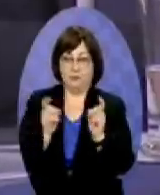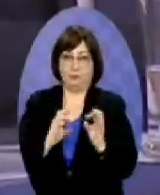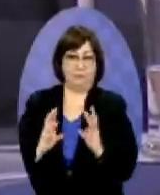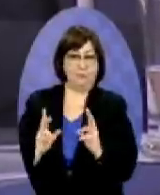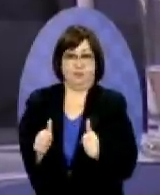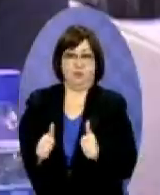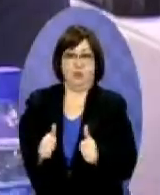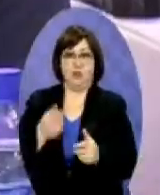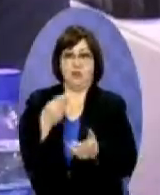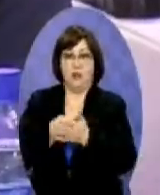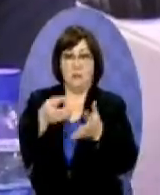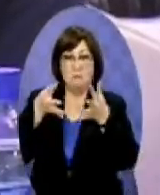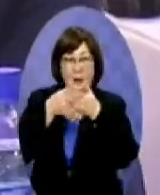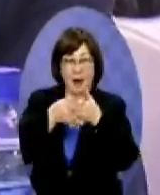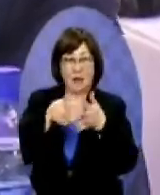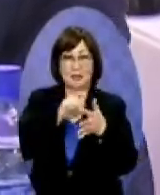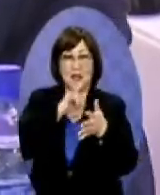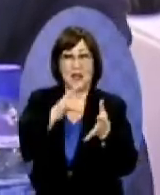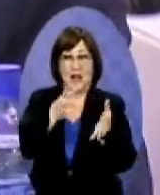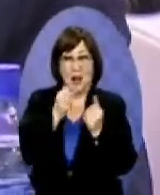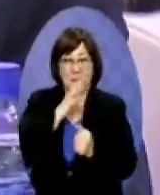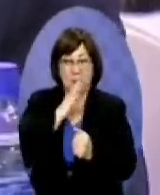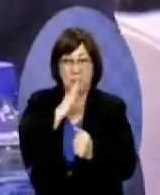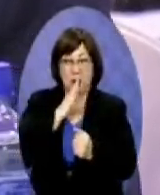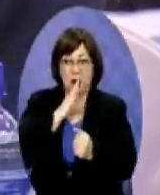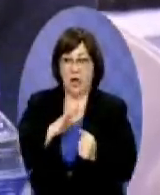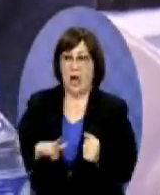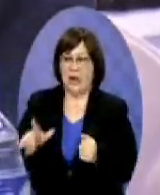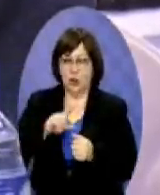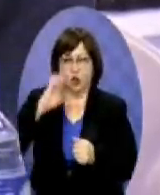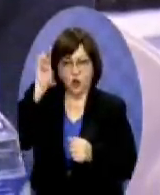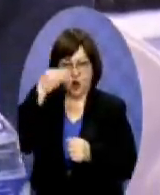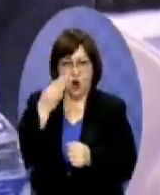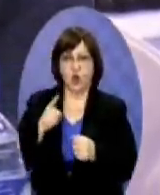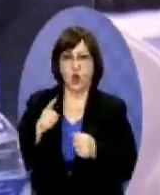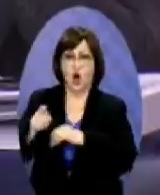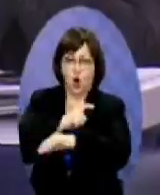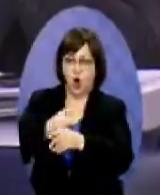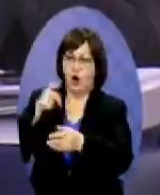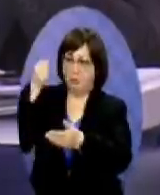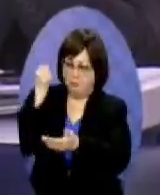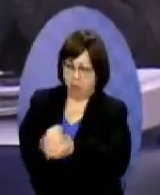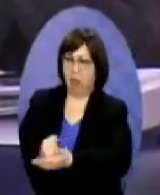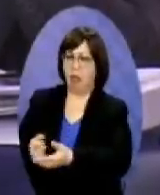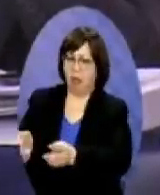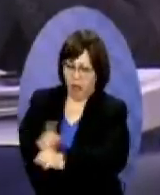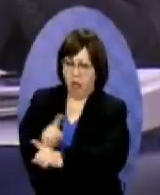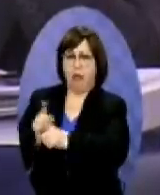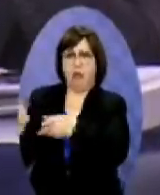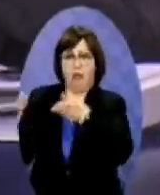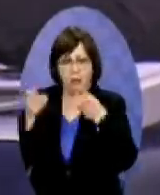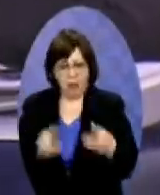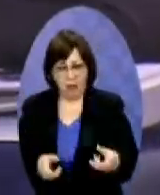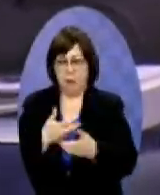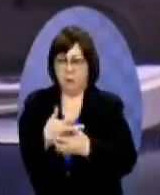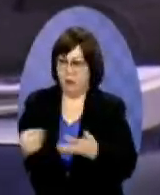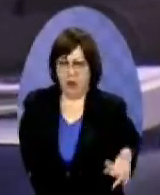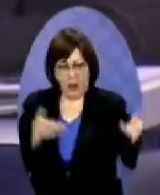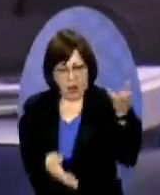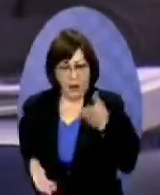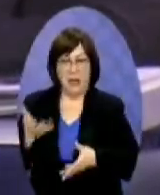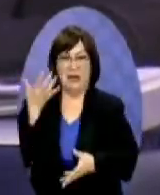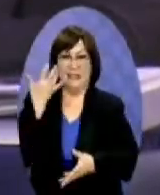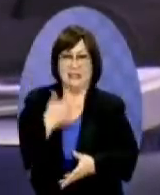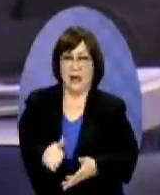Тухайлбал бид байрны зээл авахын тулд оршин суугаа газрынхаа тодорхойлолтоос эхлээд олон бичиг баримт цуглуулах шаардлага гардаг. Энэ үед зарим тодорхойлолт нь